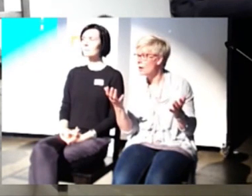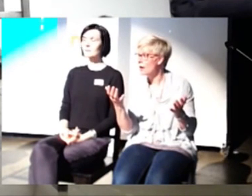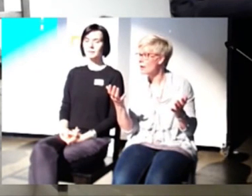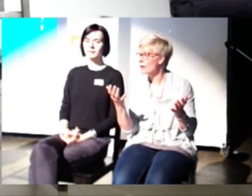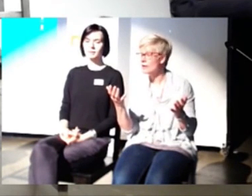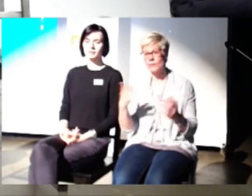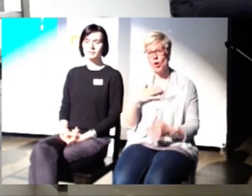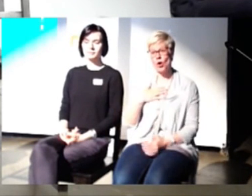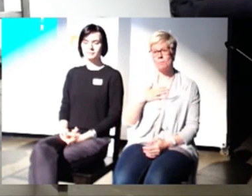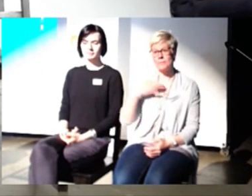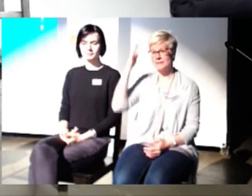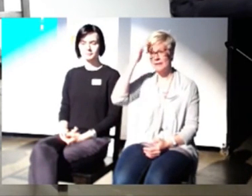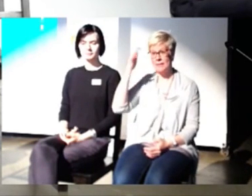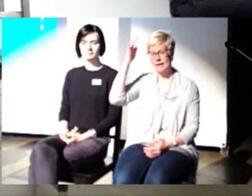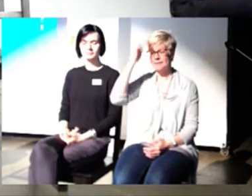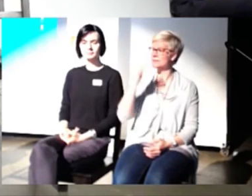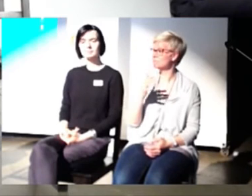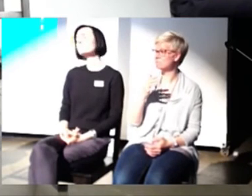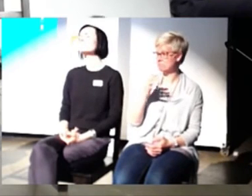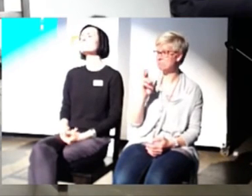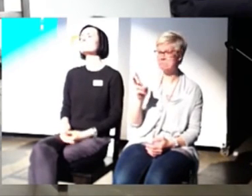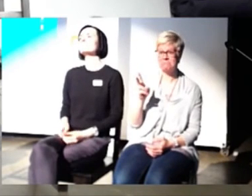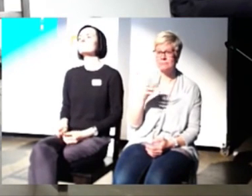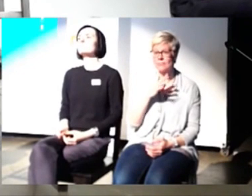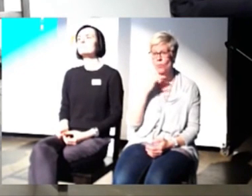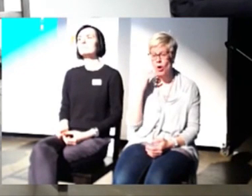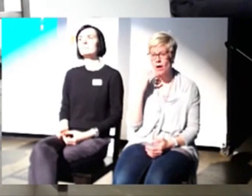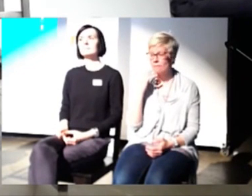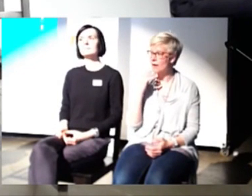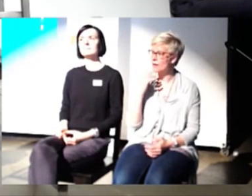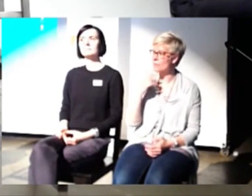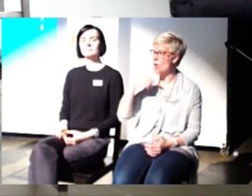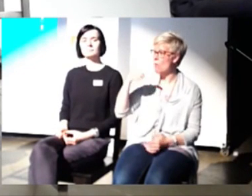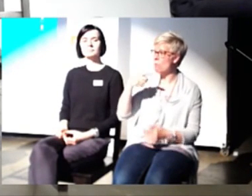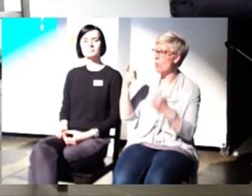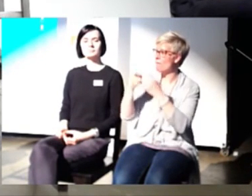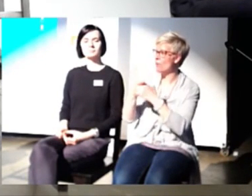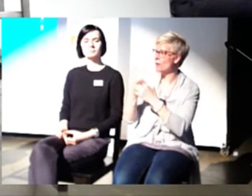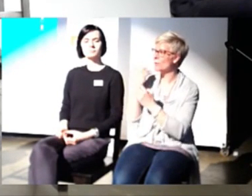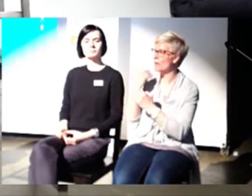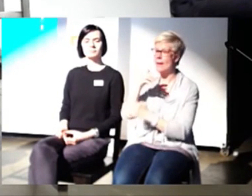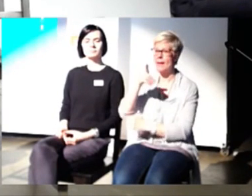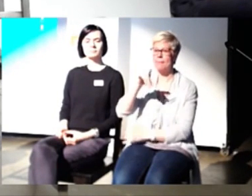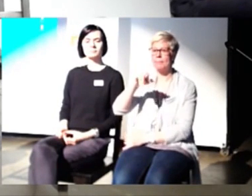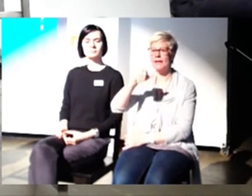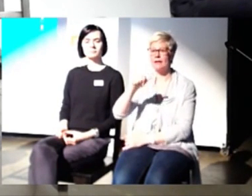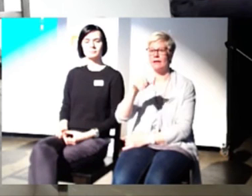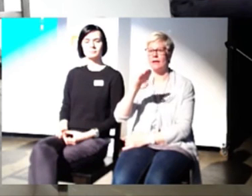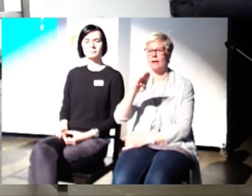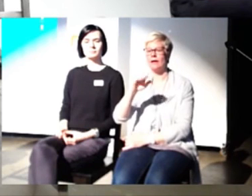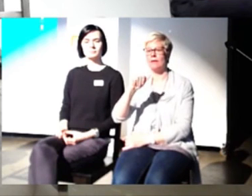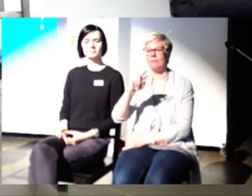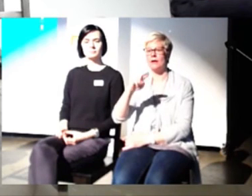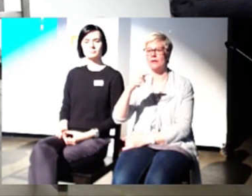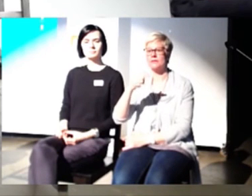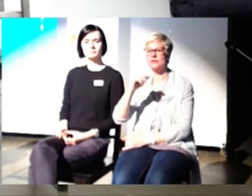Mun mielestä aika niin kuin on kiva, että puheenvuoron piti Pia Pass, joka on siis sieltä Saaren